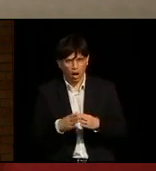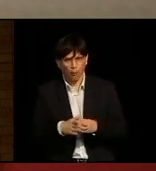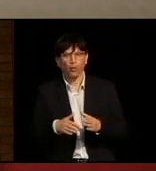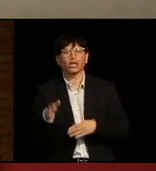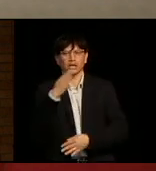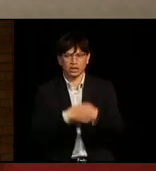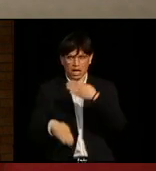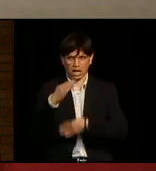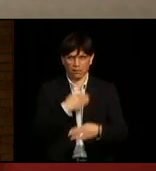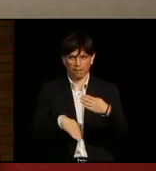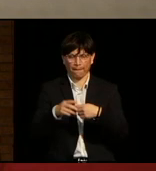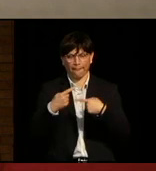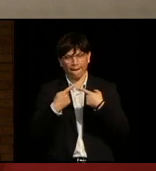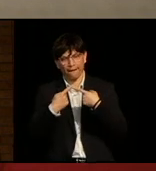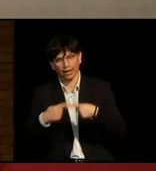disabilità il cambiamento di